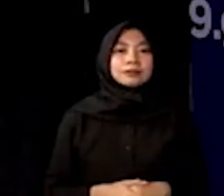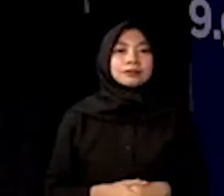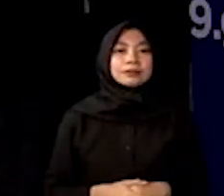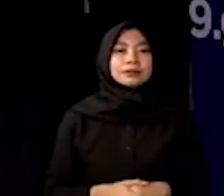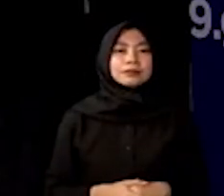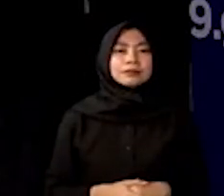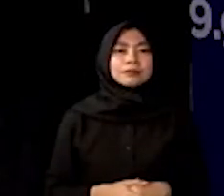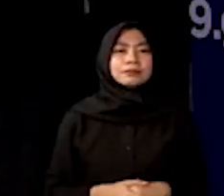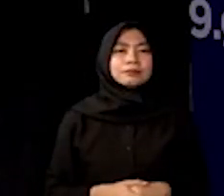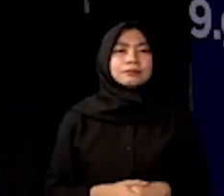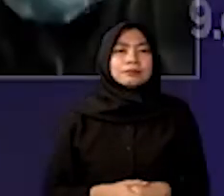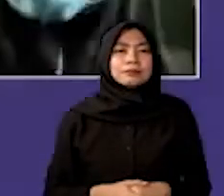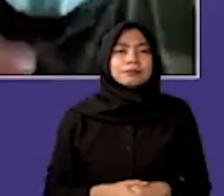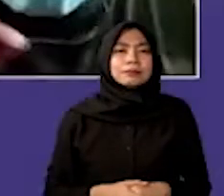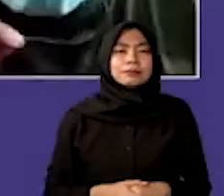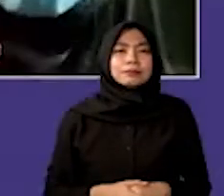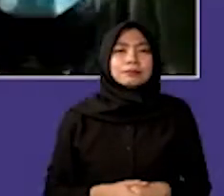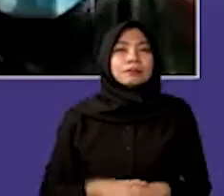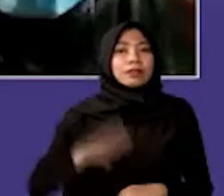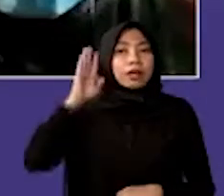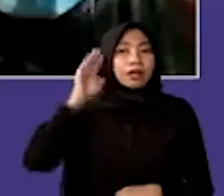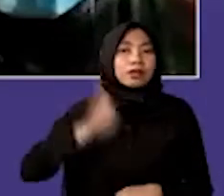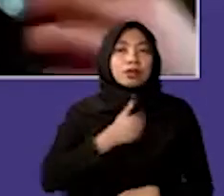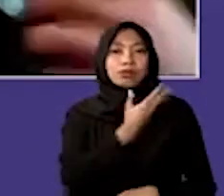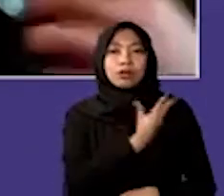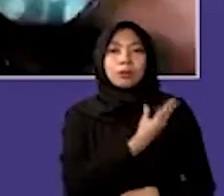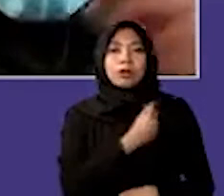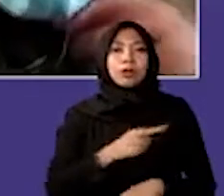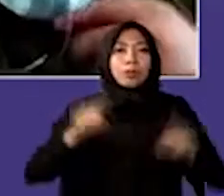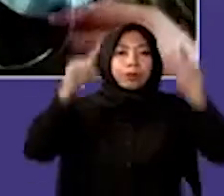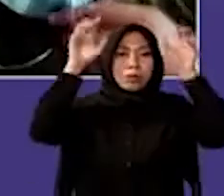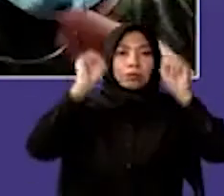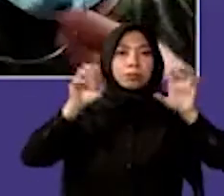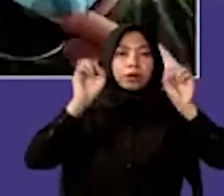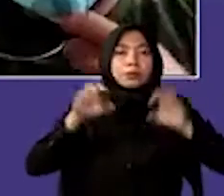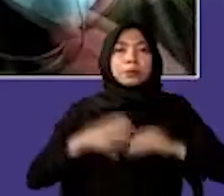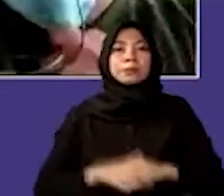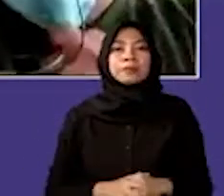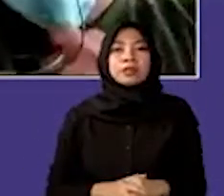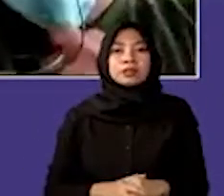herwin ya Halo asalamualaikum warahmatullahi wabarakatuh